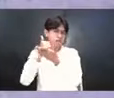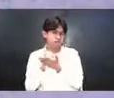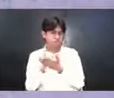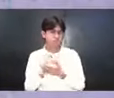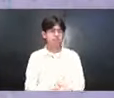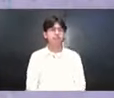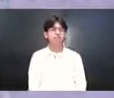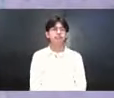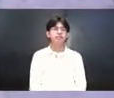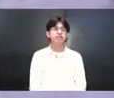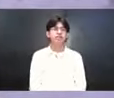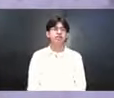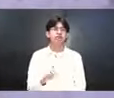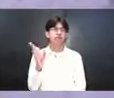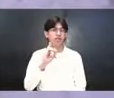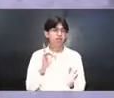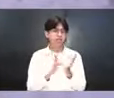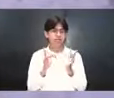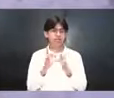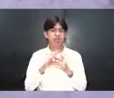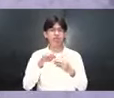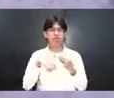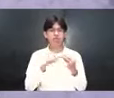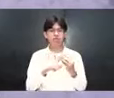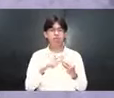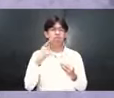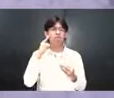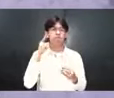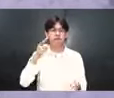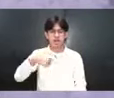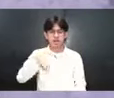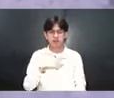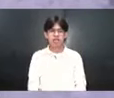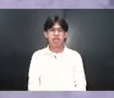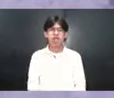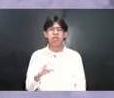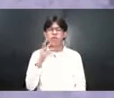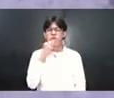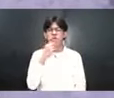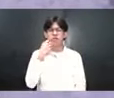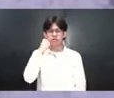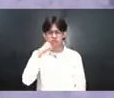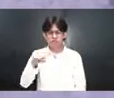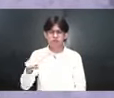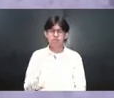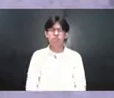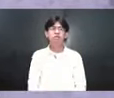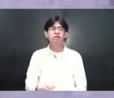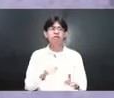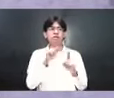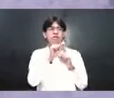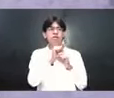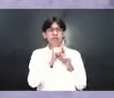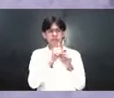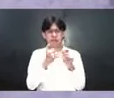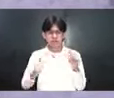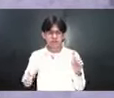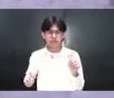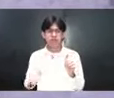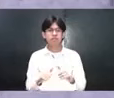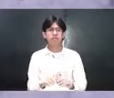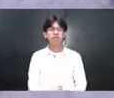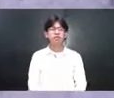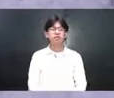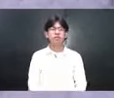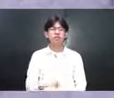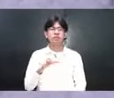Deuteronomy is a book written to all prodigals. All prodigals. And every single